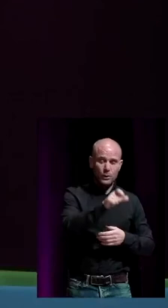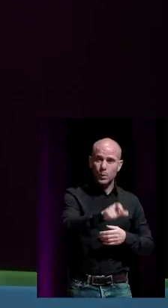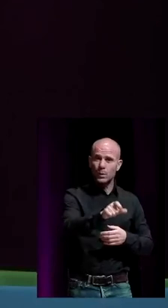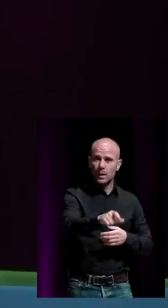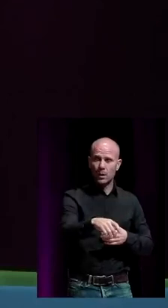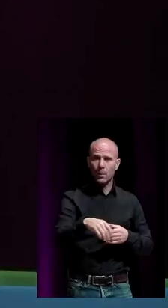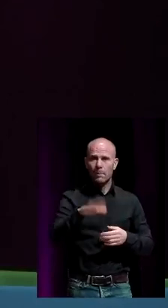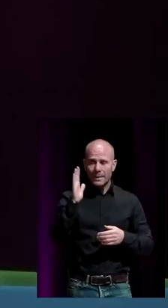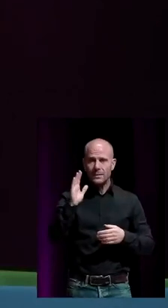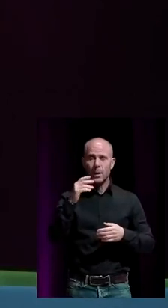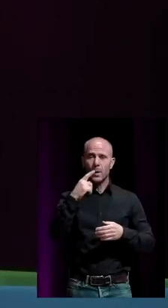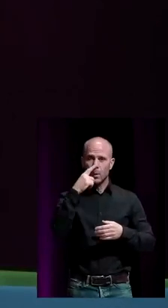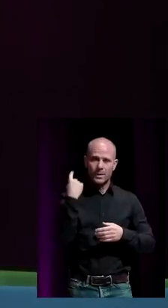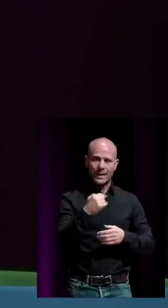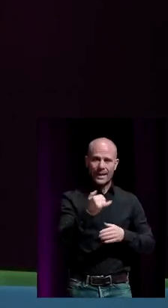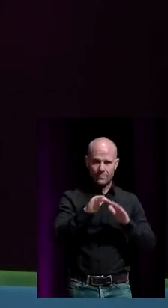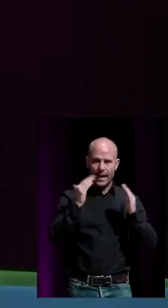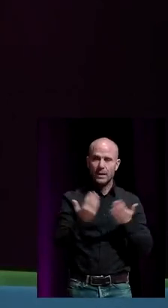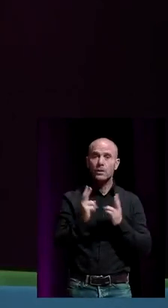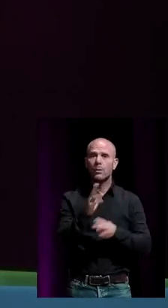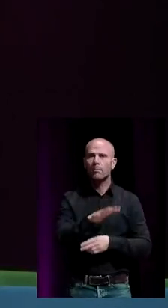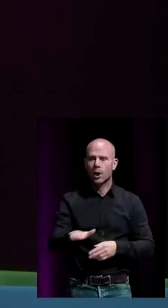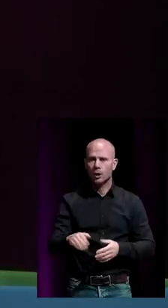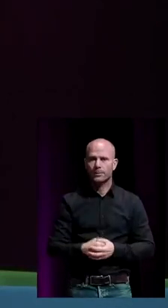mest utsatta i vår värld, som barnen.